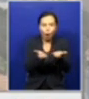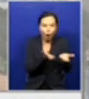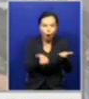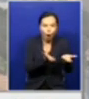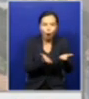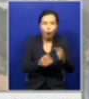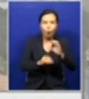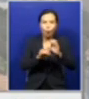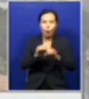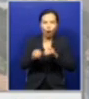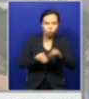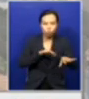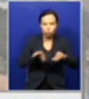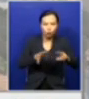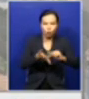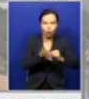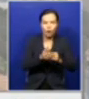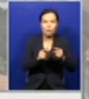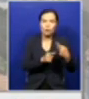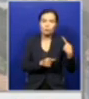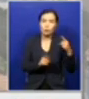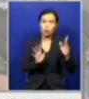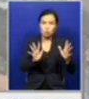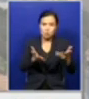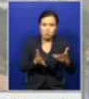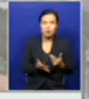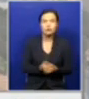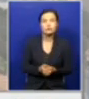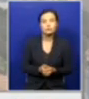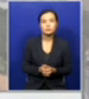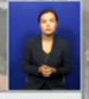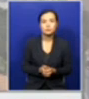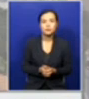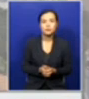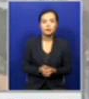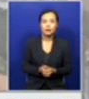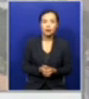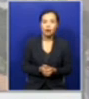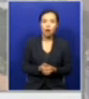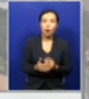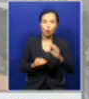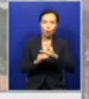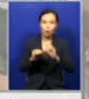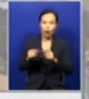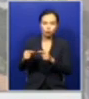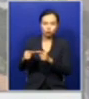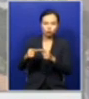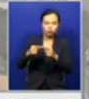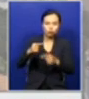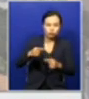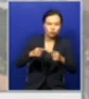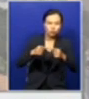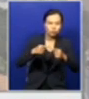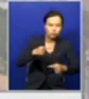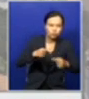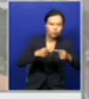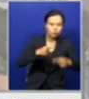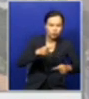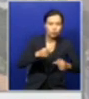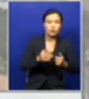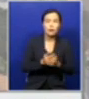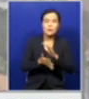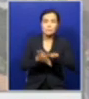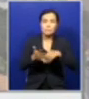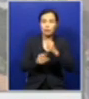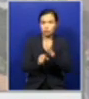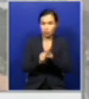กระจายไม่คำนึงถึงความคุ้มค่าไม่มีความต่อเนื่องของโครงการลักษณะแผนงานนี้